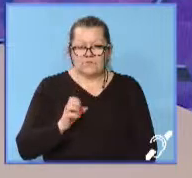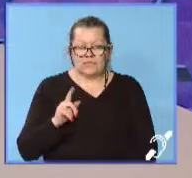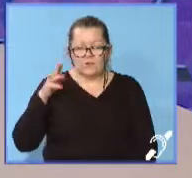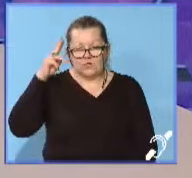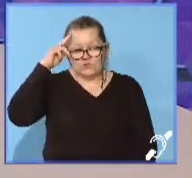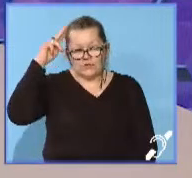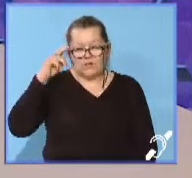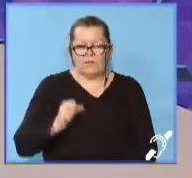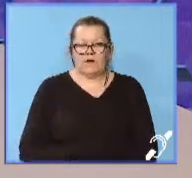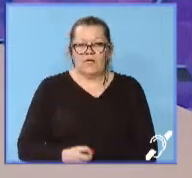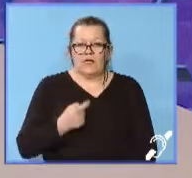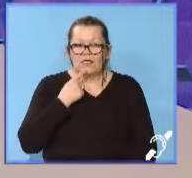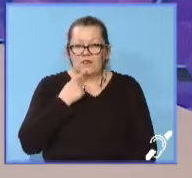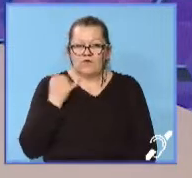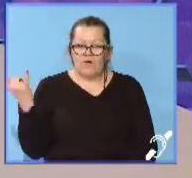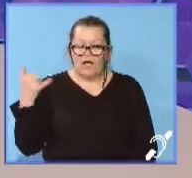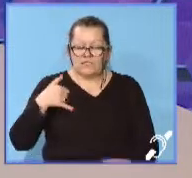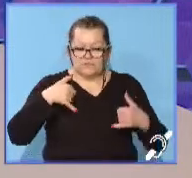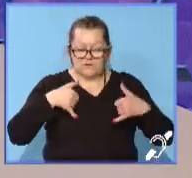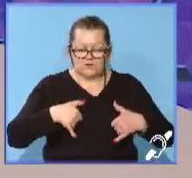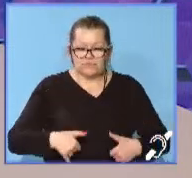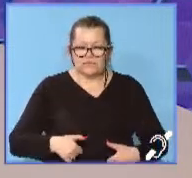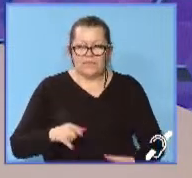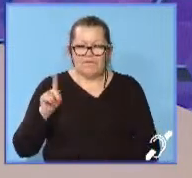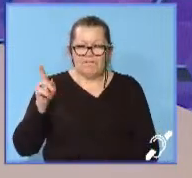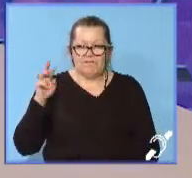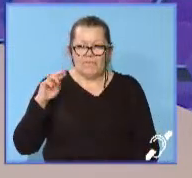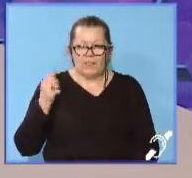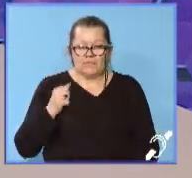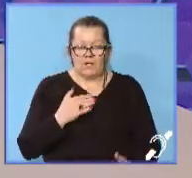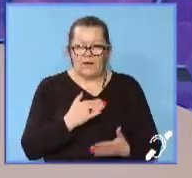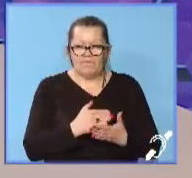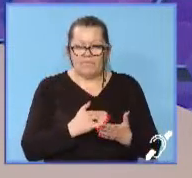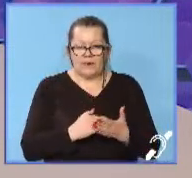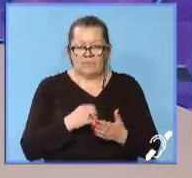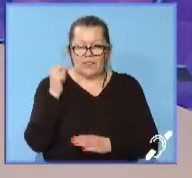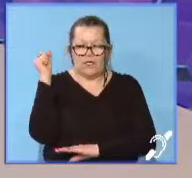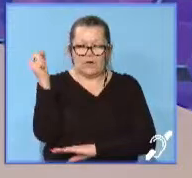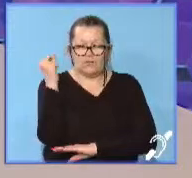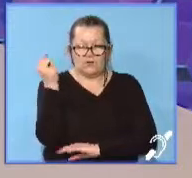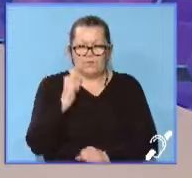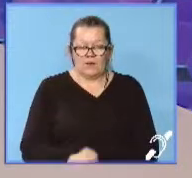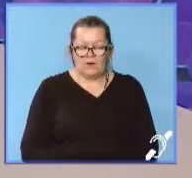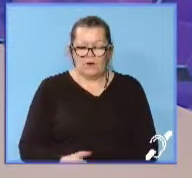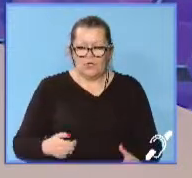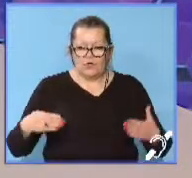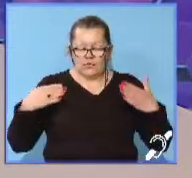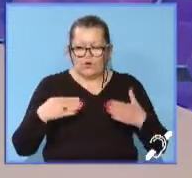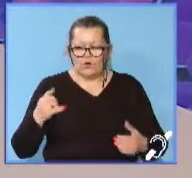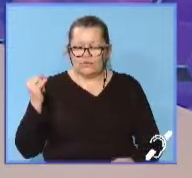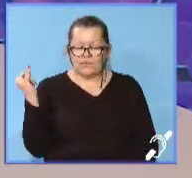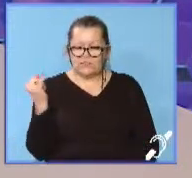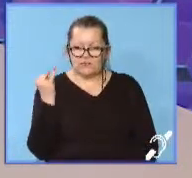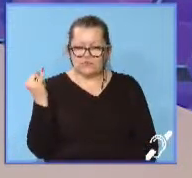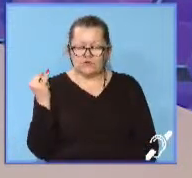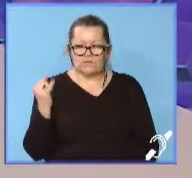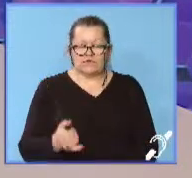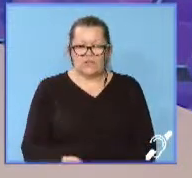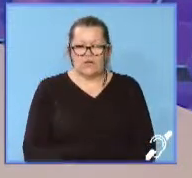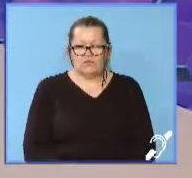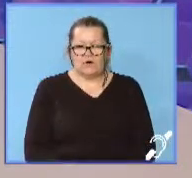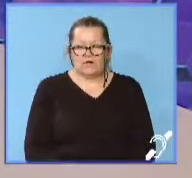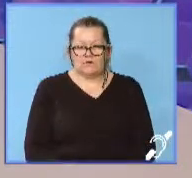a din Germania oltenii au revenit astăzi în Bănie unde se pot pregăti până la reînceperea campionatului programată pe